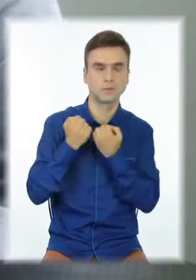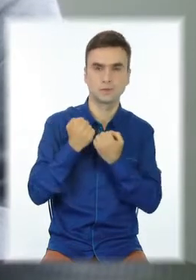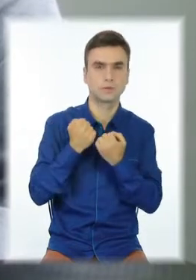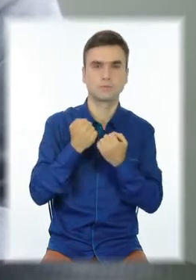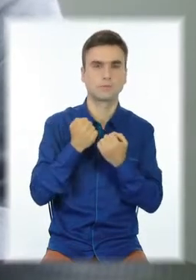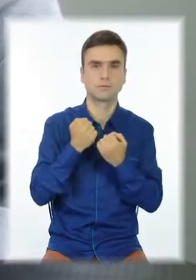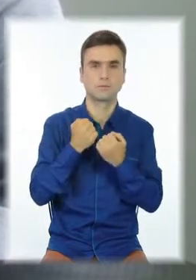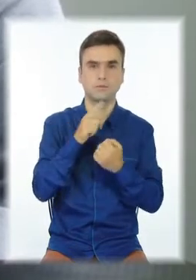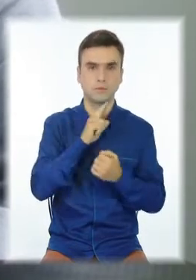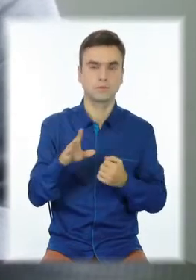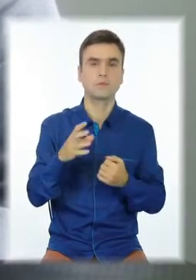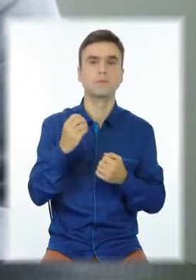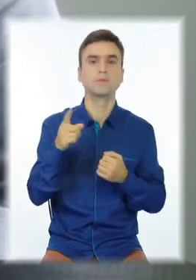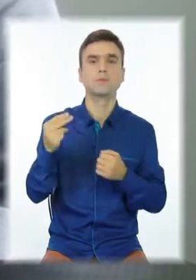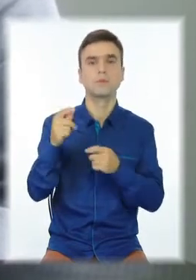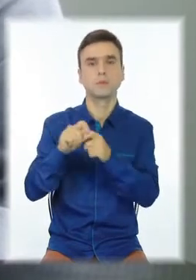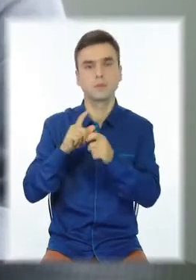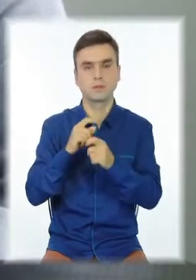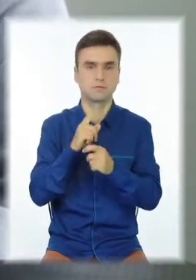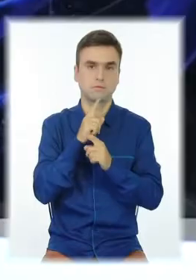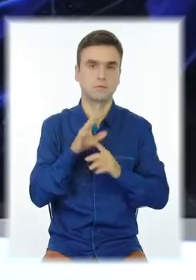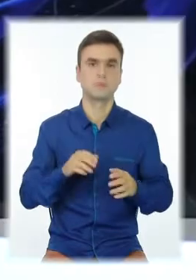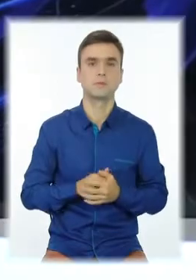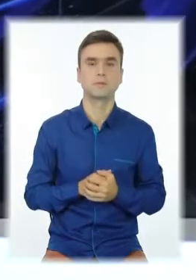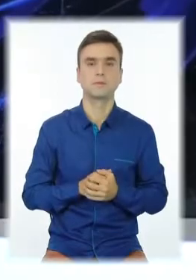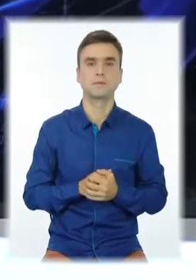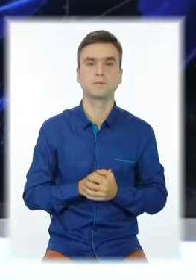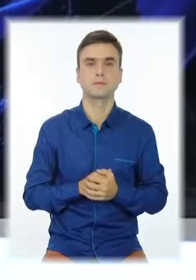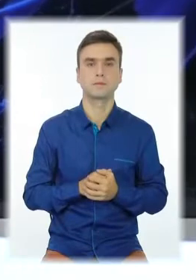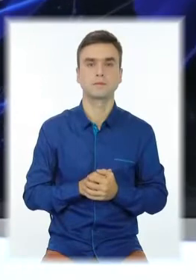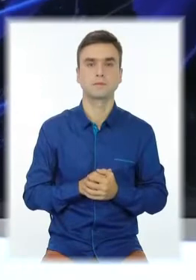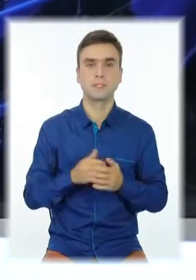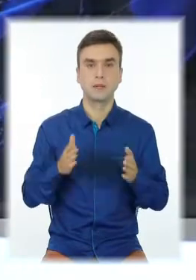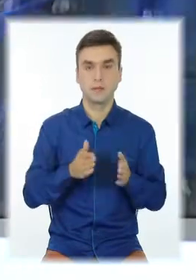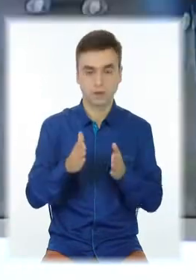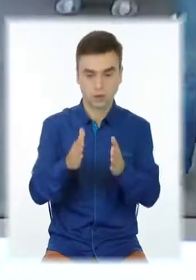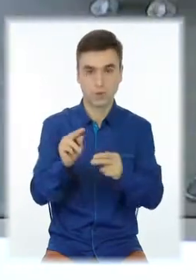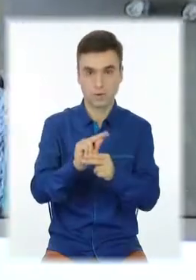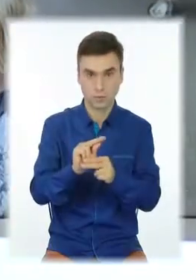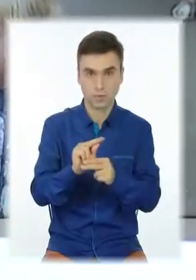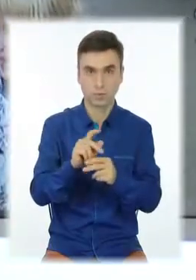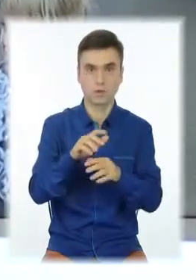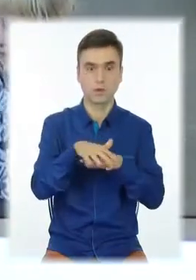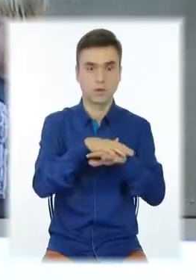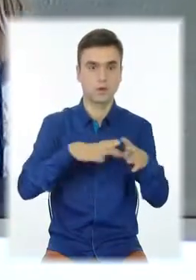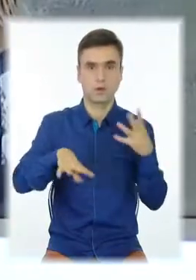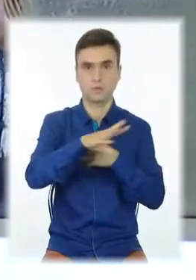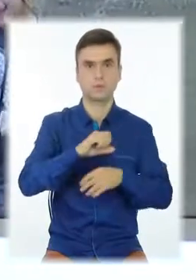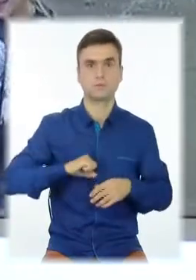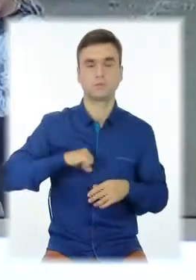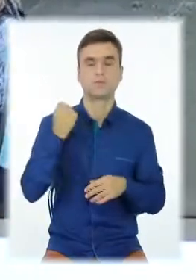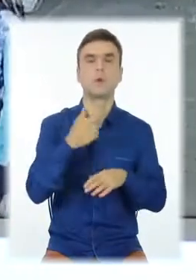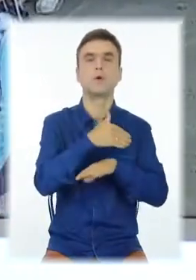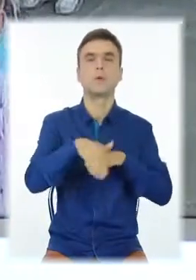можете розраховувати на фінансування з боку Європейського Союзу. Ремонт дороги, що обурює. Мешканці вулиці Толстого